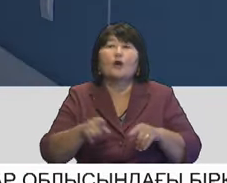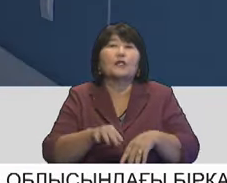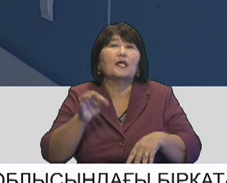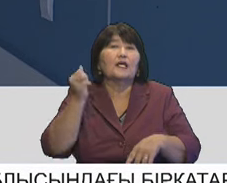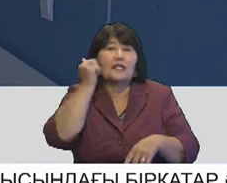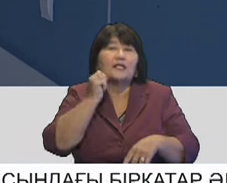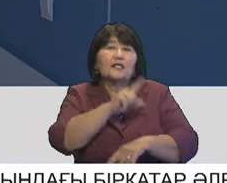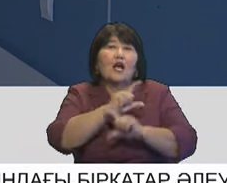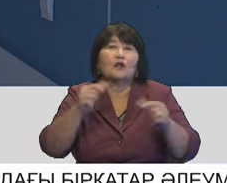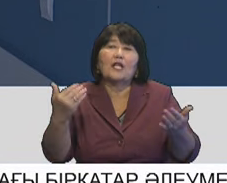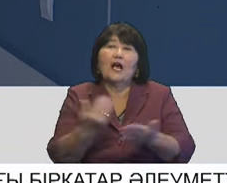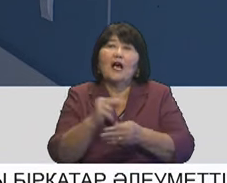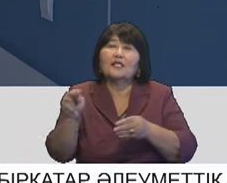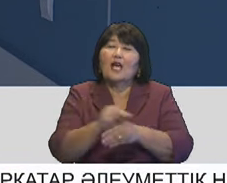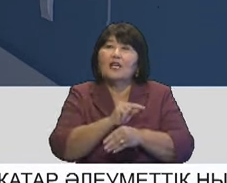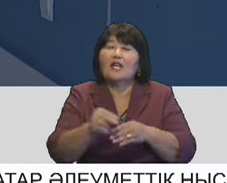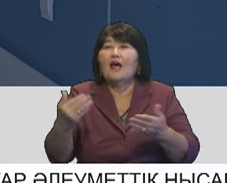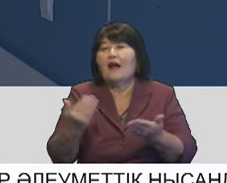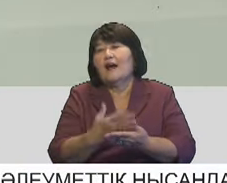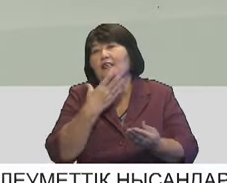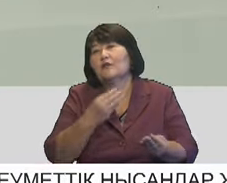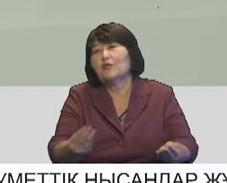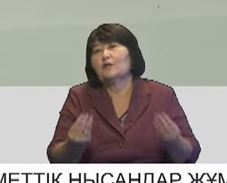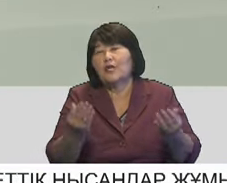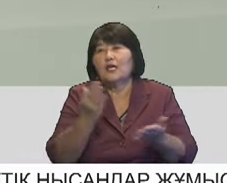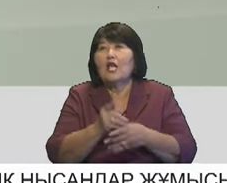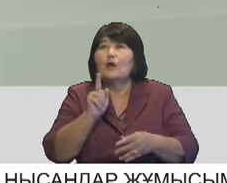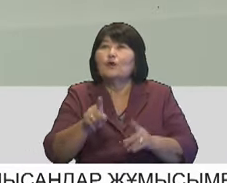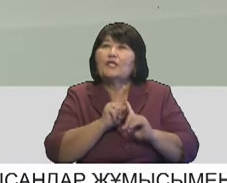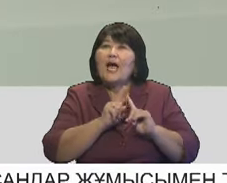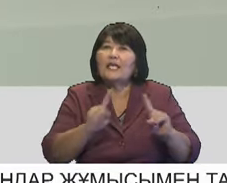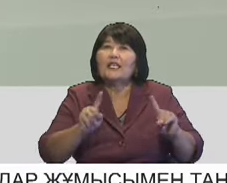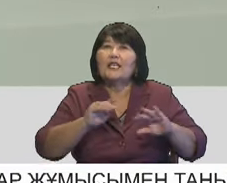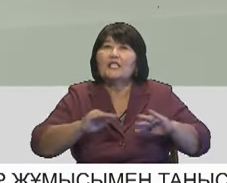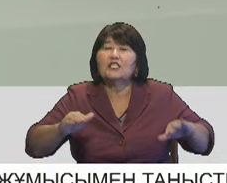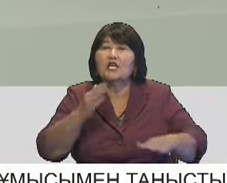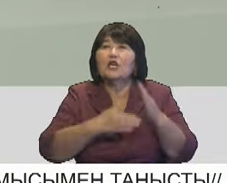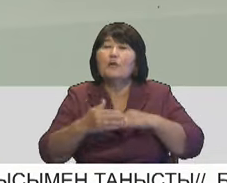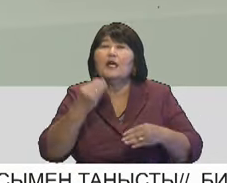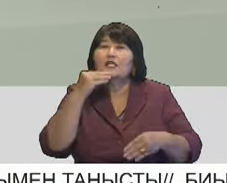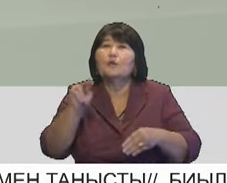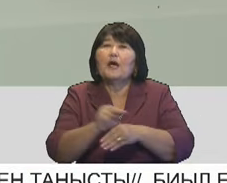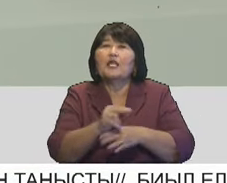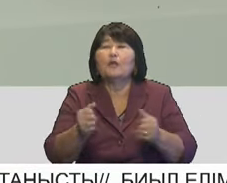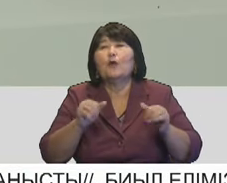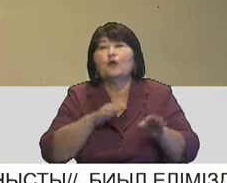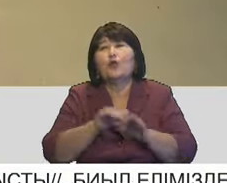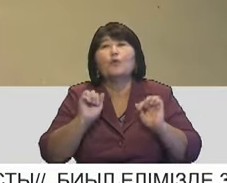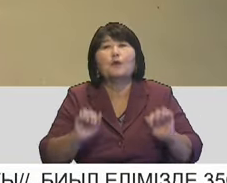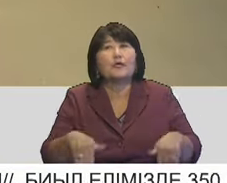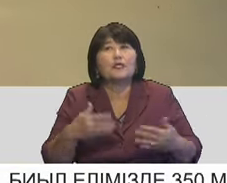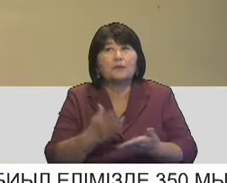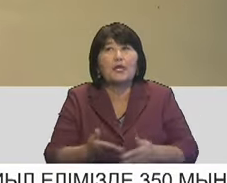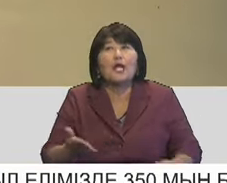аурухана ғимараты қайта жаңғыртылып, жаңа кейіпке енді. Мұнда ерекше балалардың сапалы ем алуына толықтай мүмкіндік бар.